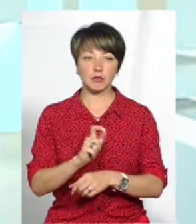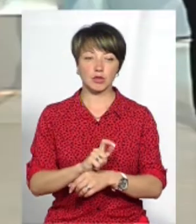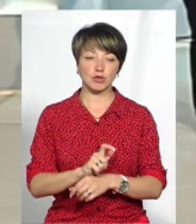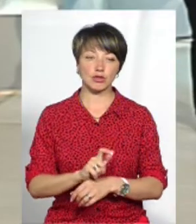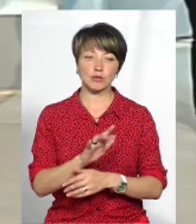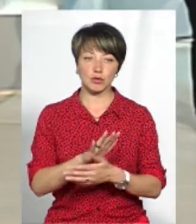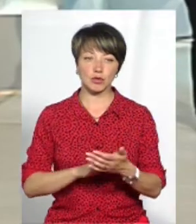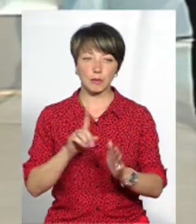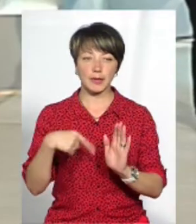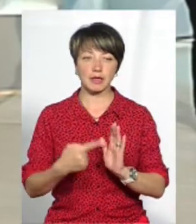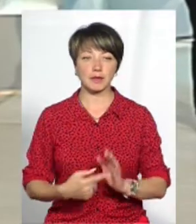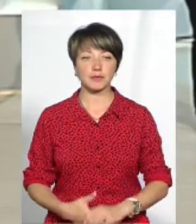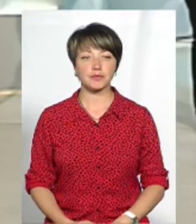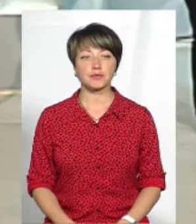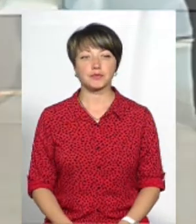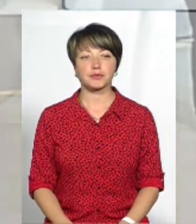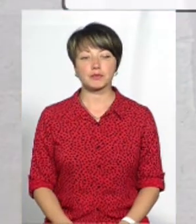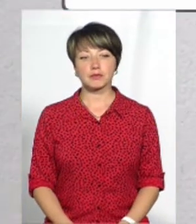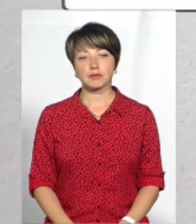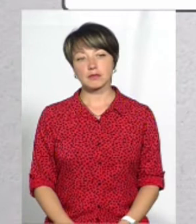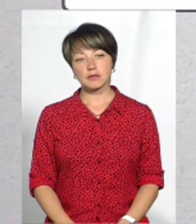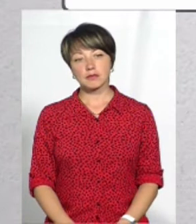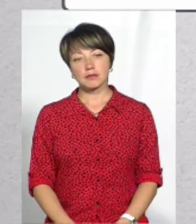найбільше, і почуємо питання. Прошу.